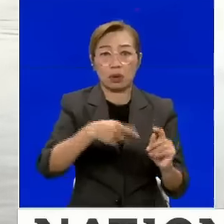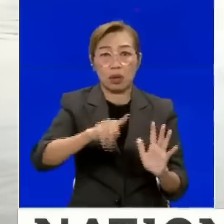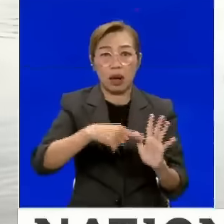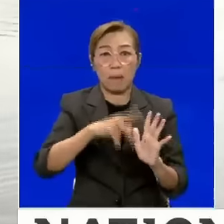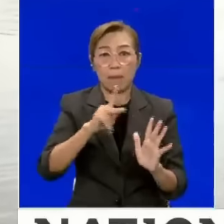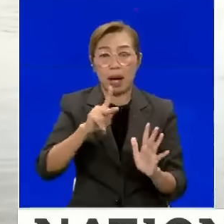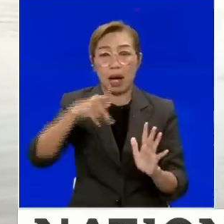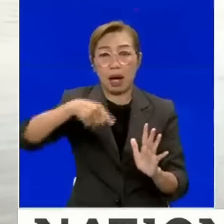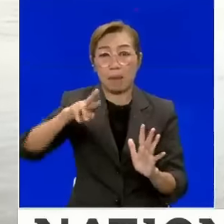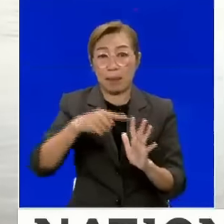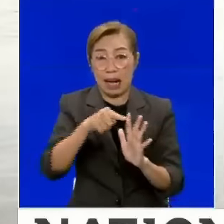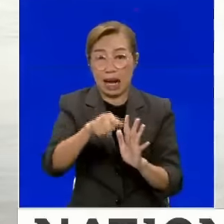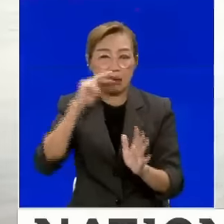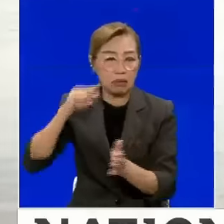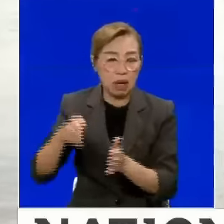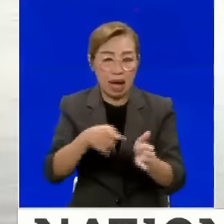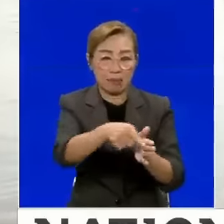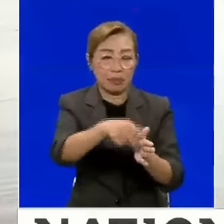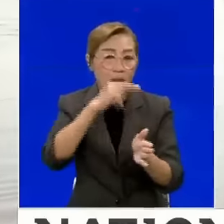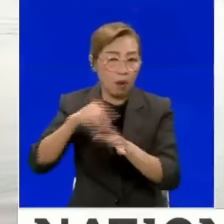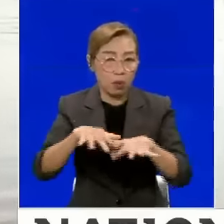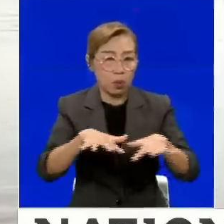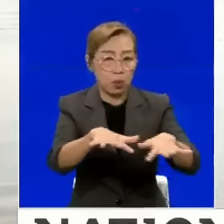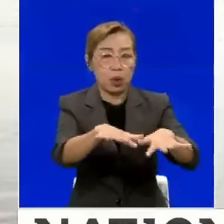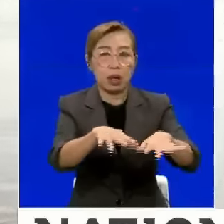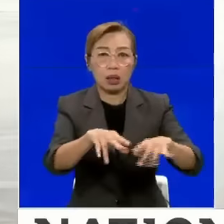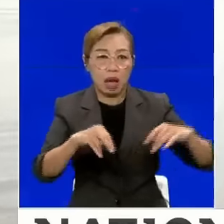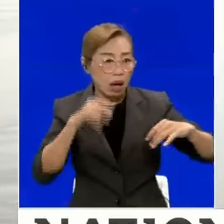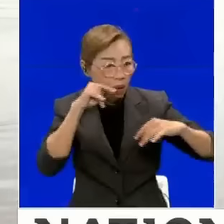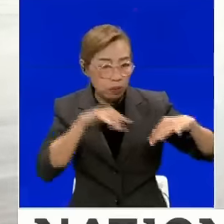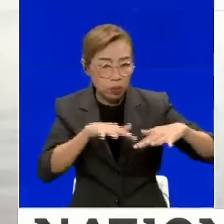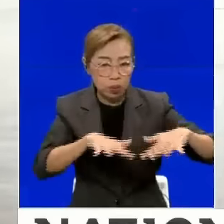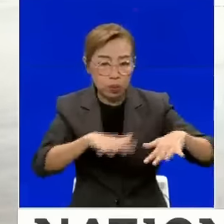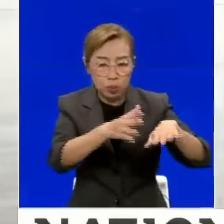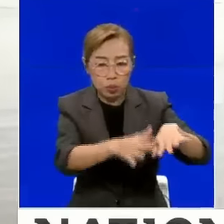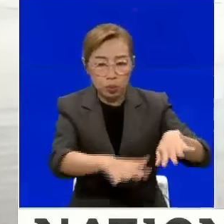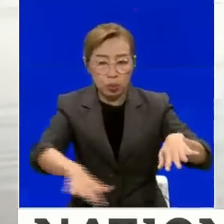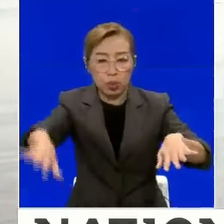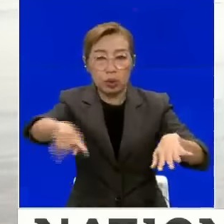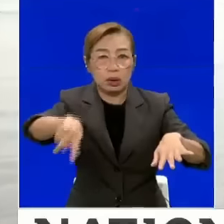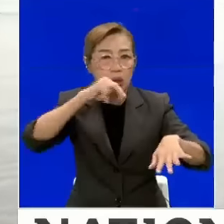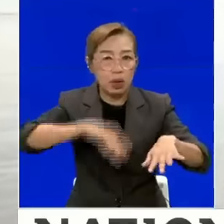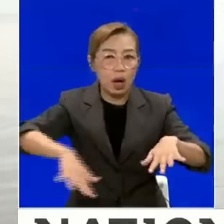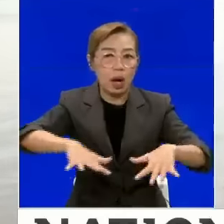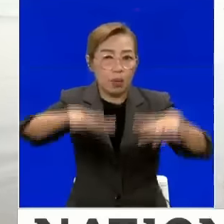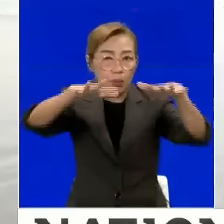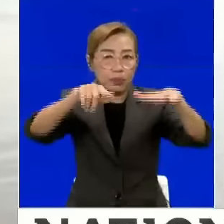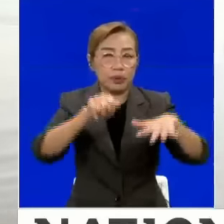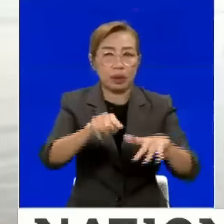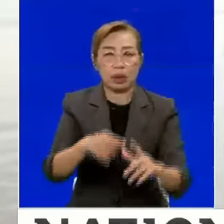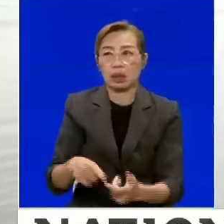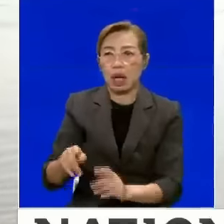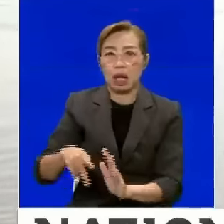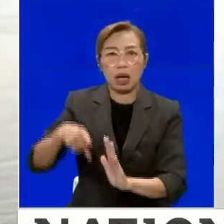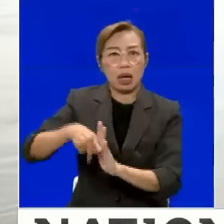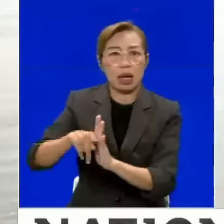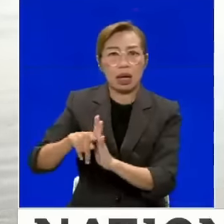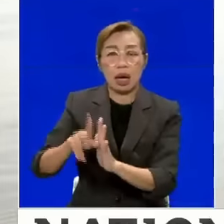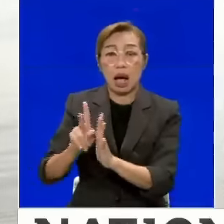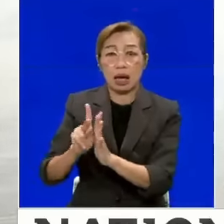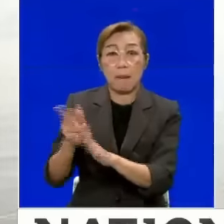ซ้ายเนี่ยแล้วน้ำมันมารวมเป็นท้องกระทะครับตำบลปากพระน้ำรับน้ำอยู่ที่ทางกำแพงเพชรก็มาท่อทอง